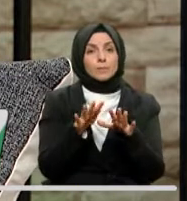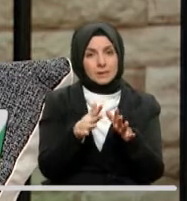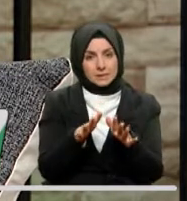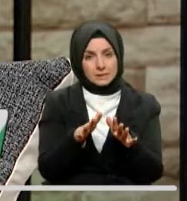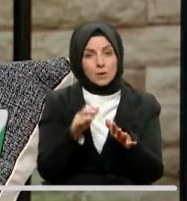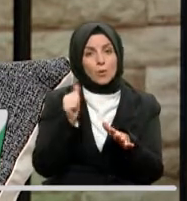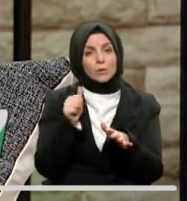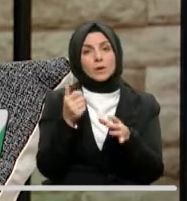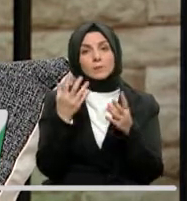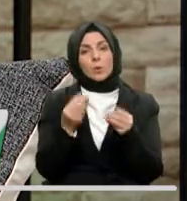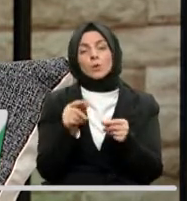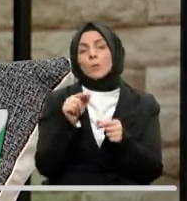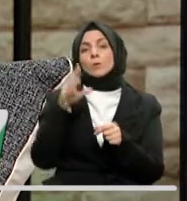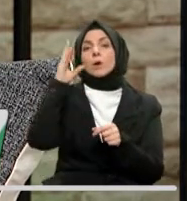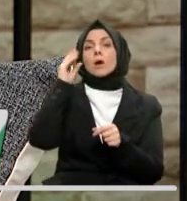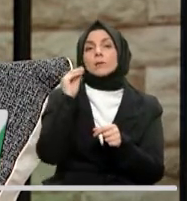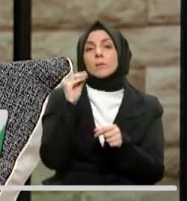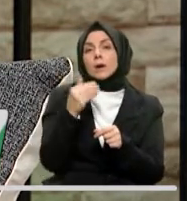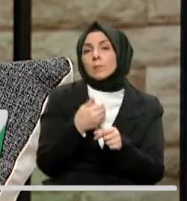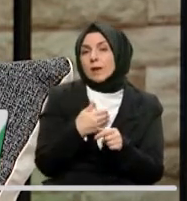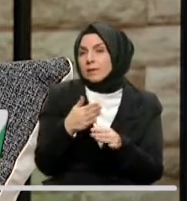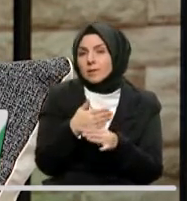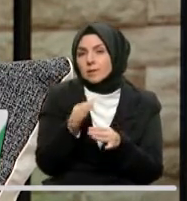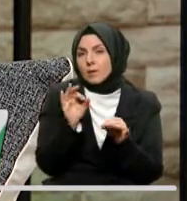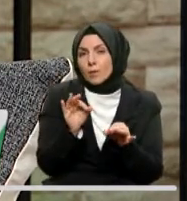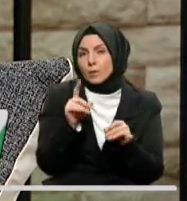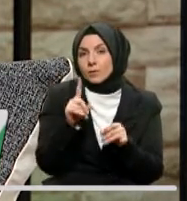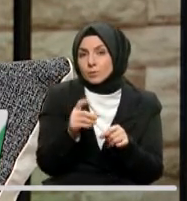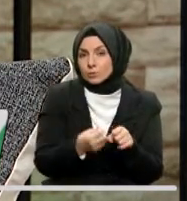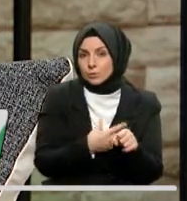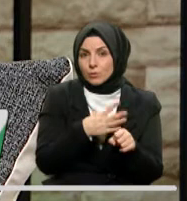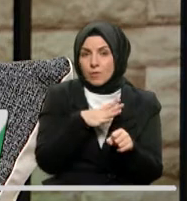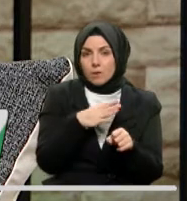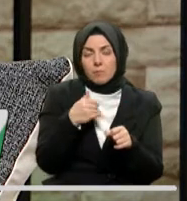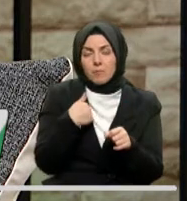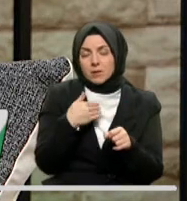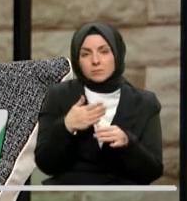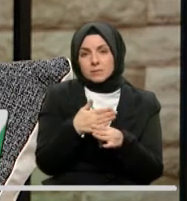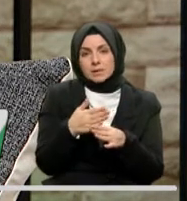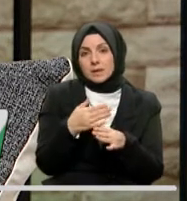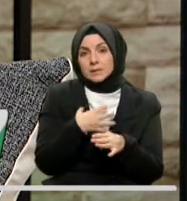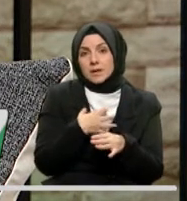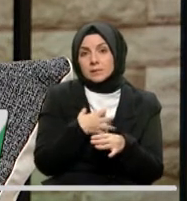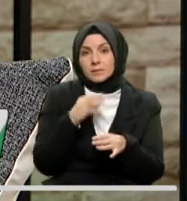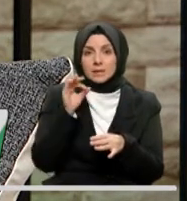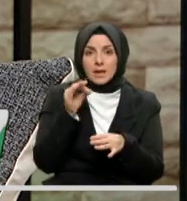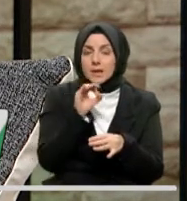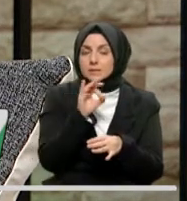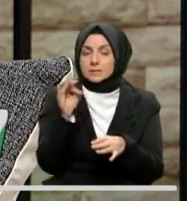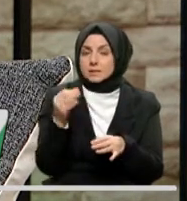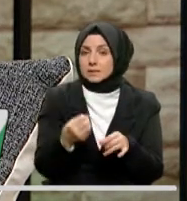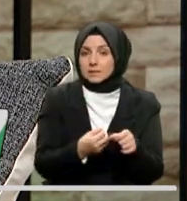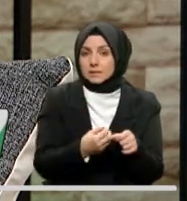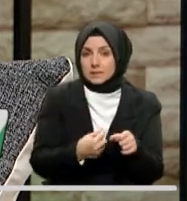Önemli olan fark etmek ya ben de şu an Neden böyle bir duygu oluştu Ben neden şu an kendini değersiz etmiş ayağın